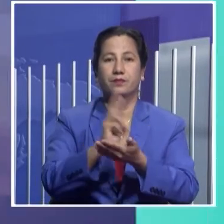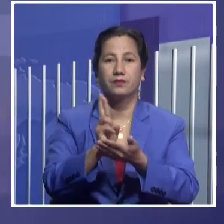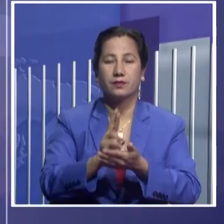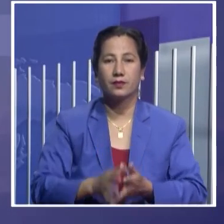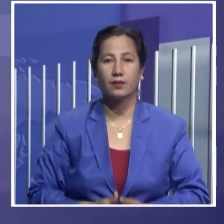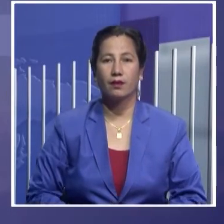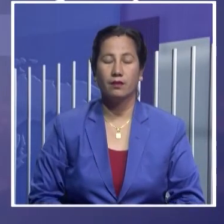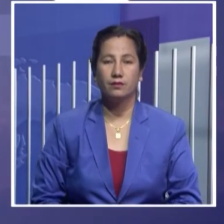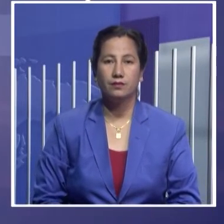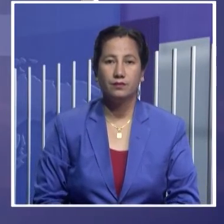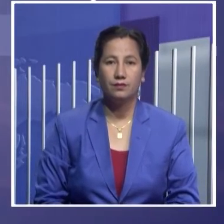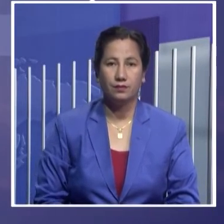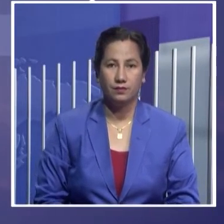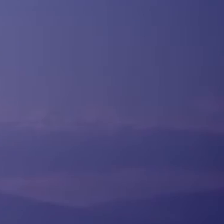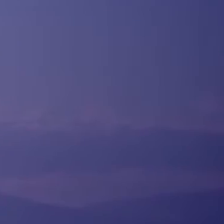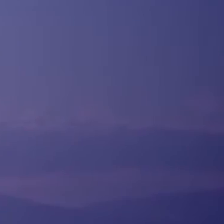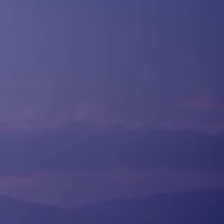विवरण।